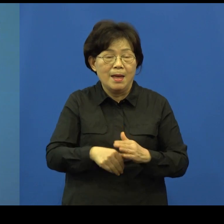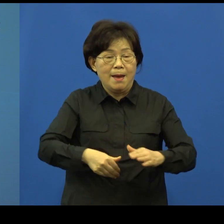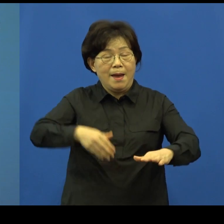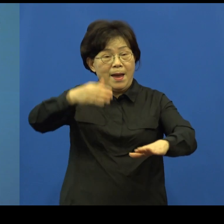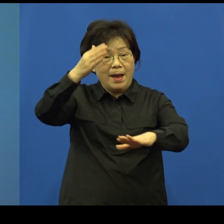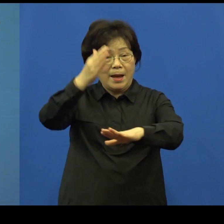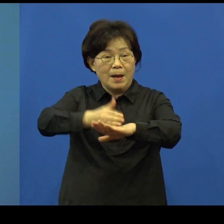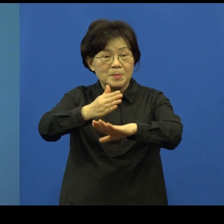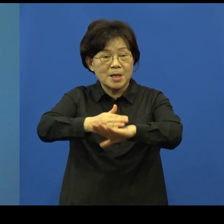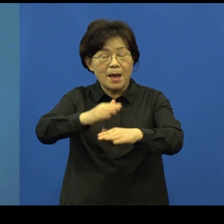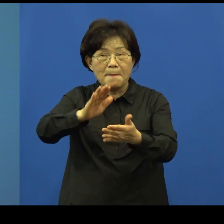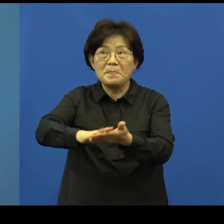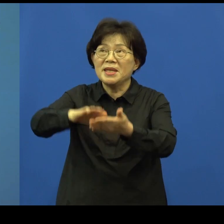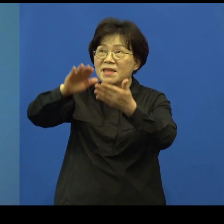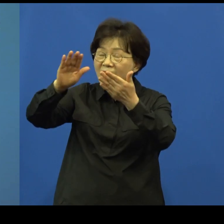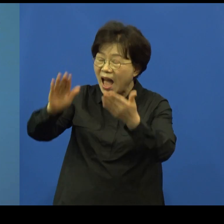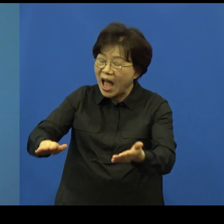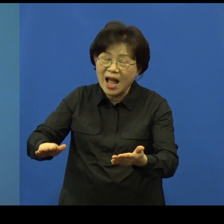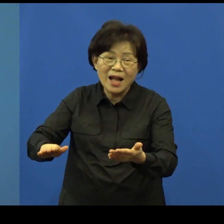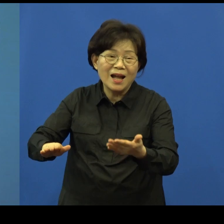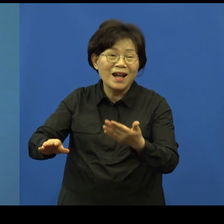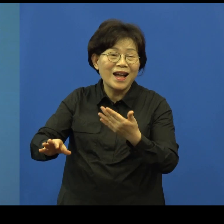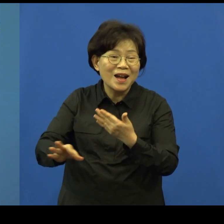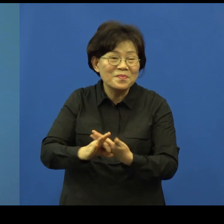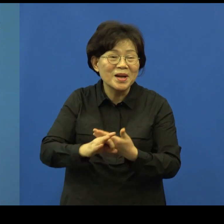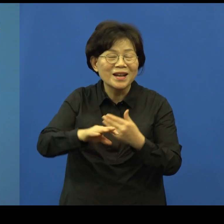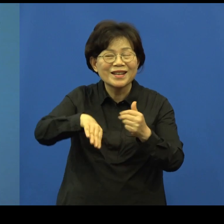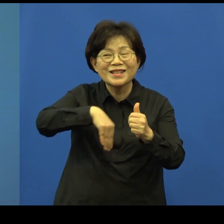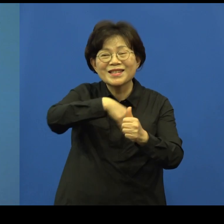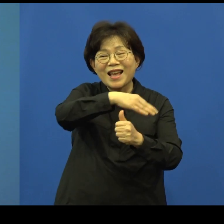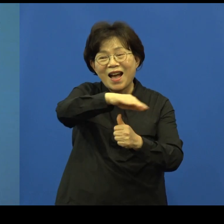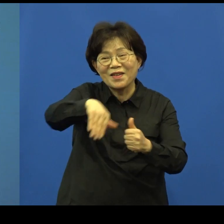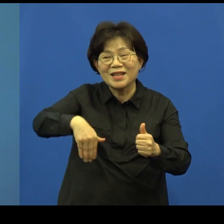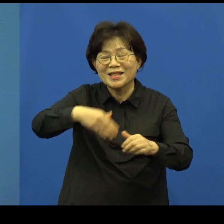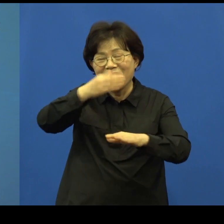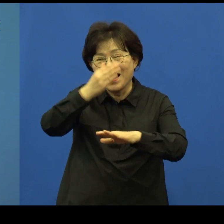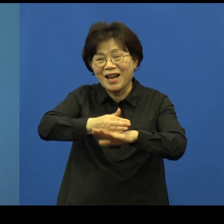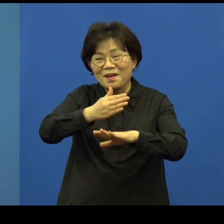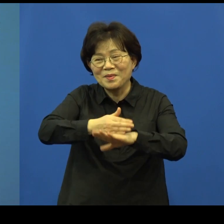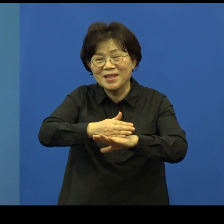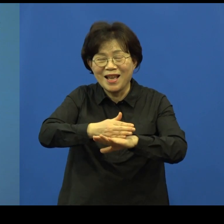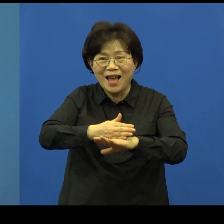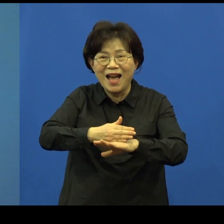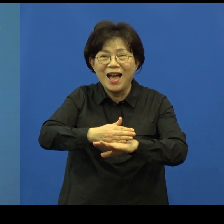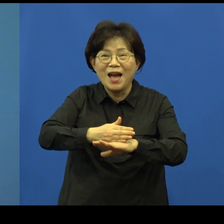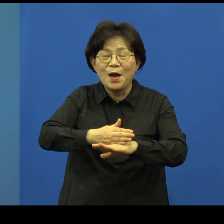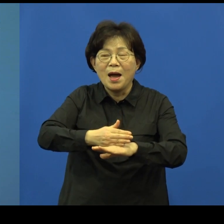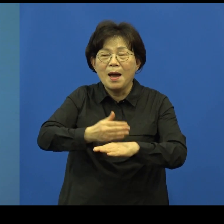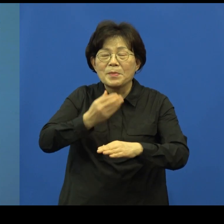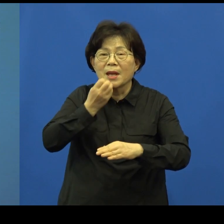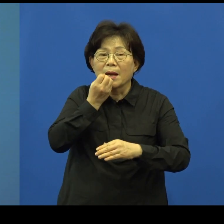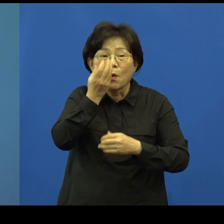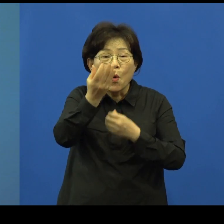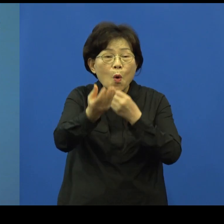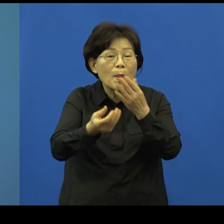감사를 하는 거예요. 거기에서, 그런 상황 속에서 감사를 찾아내고 감사를 딱 해보세요.